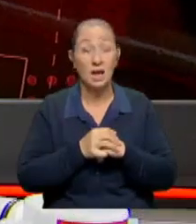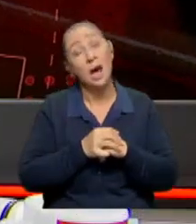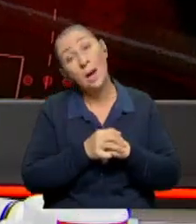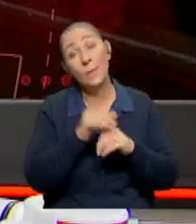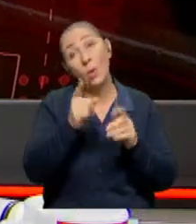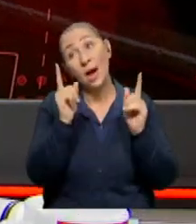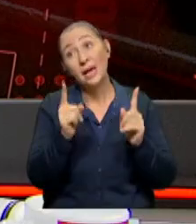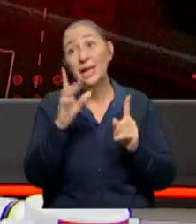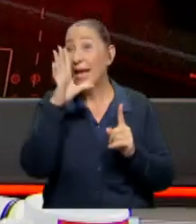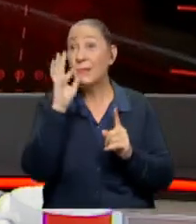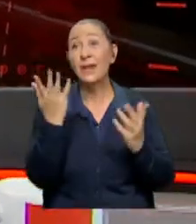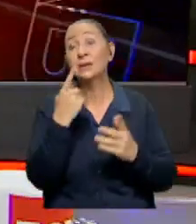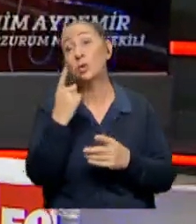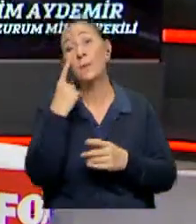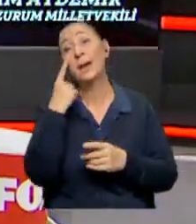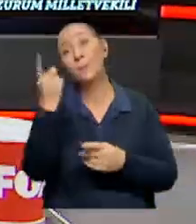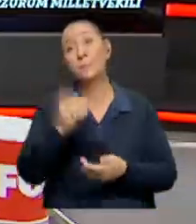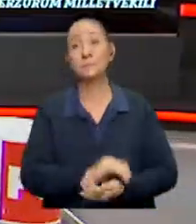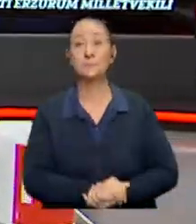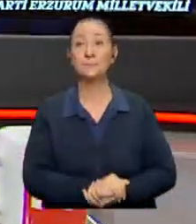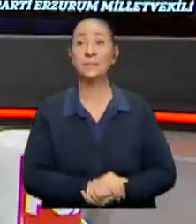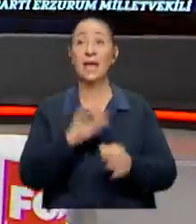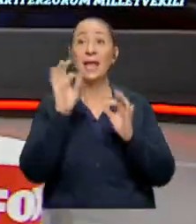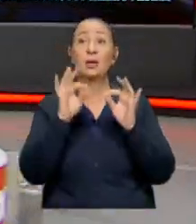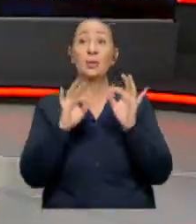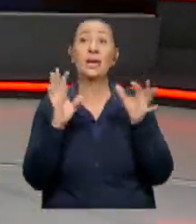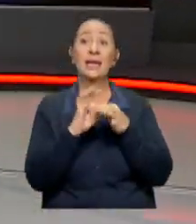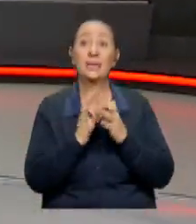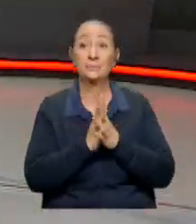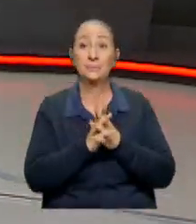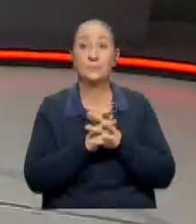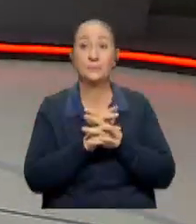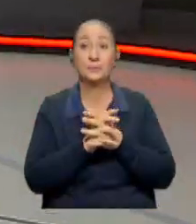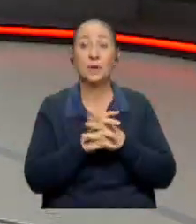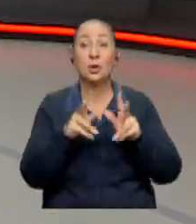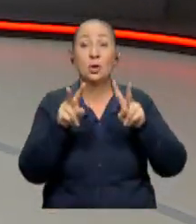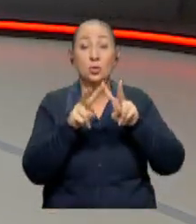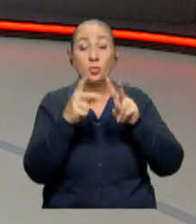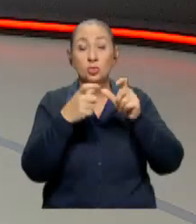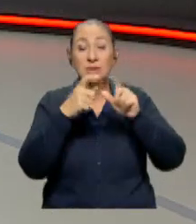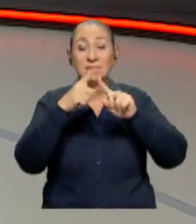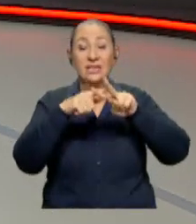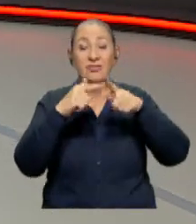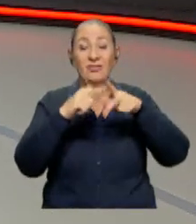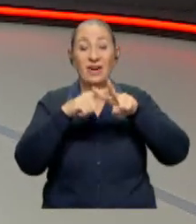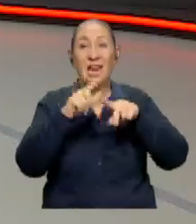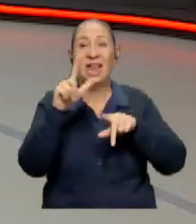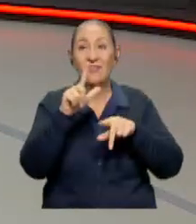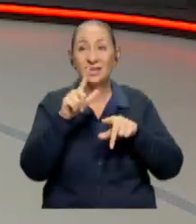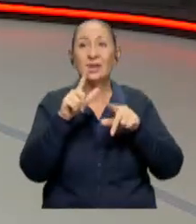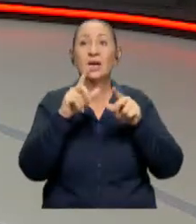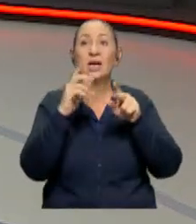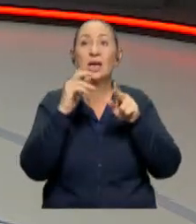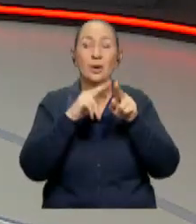Ama bu arada kimler ne söylüyor bir bakalım ekonomiyle ilgili. Mustafa Levent Karahocagil, AK Parti